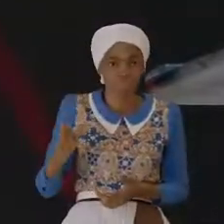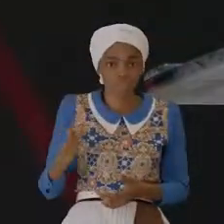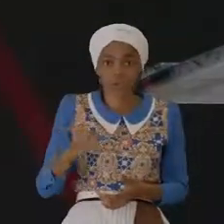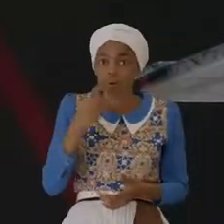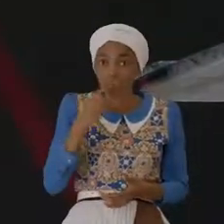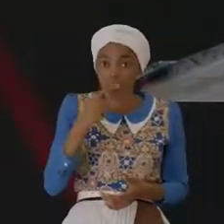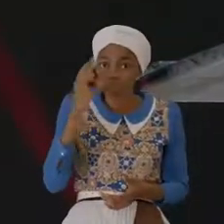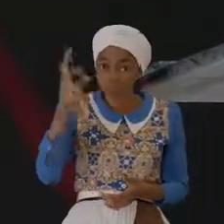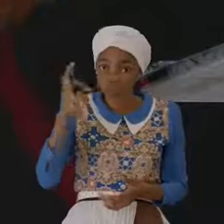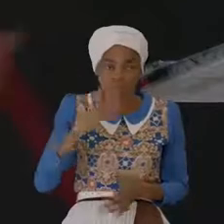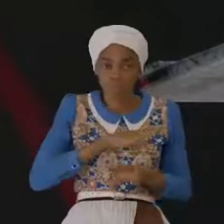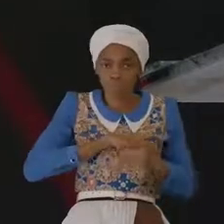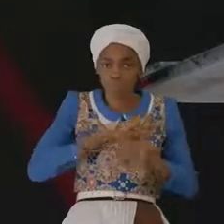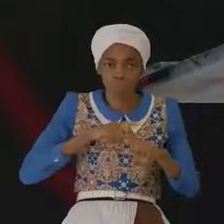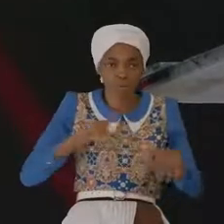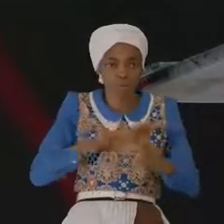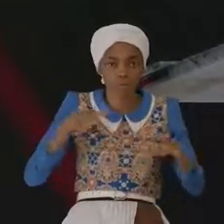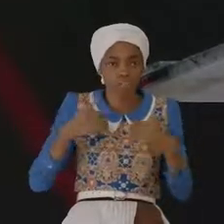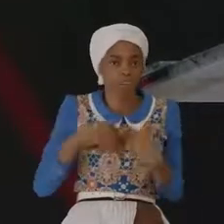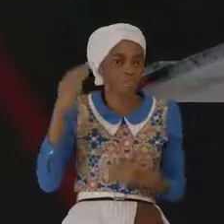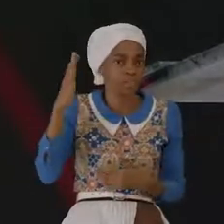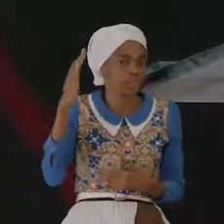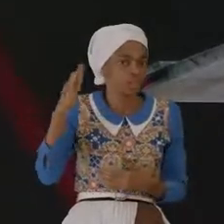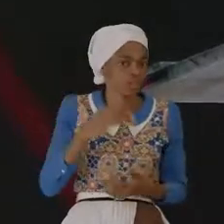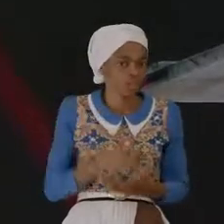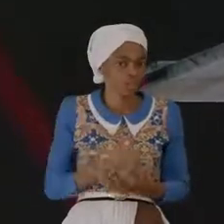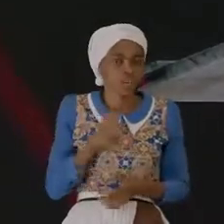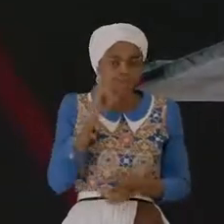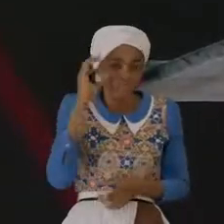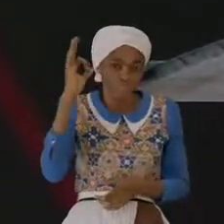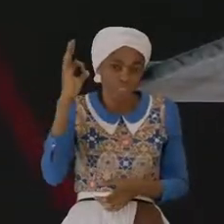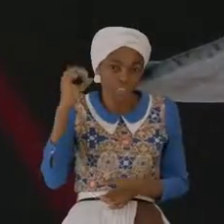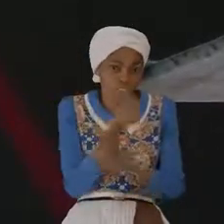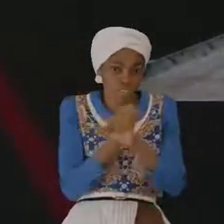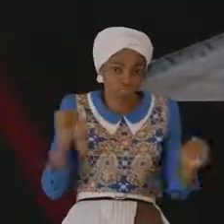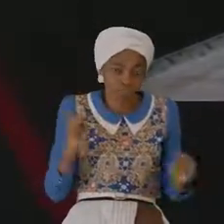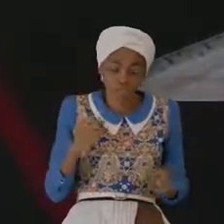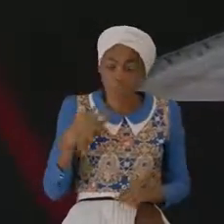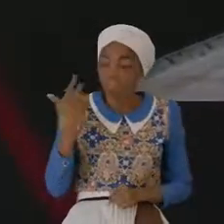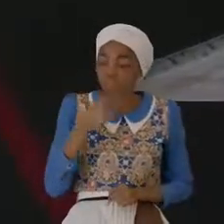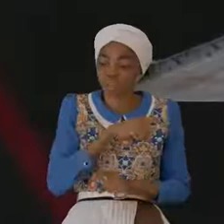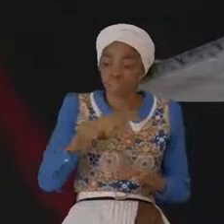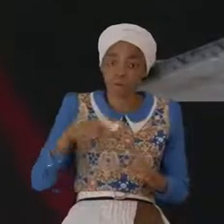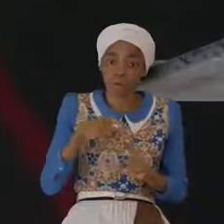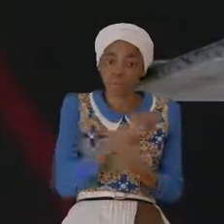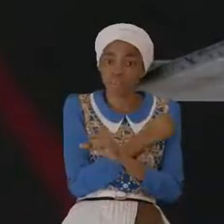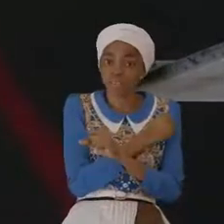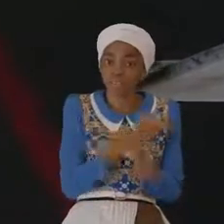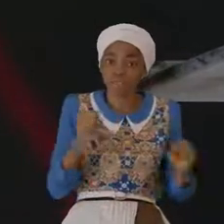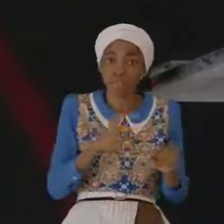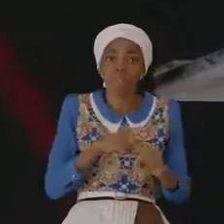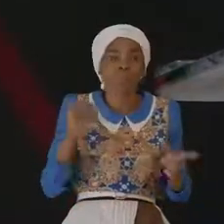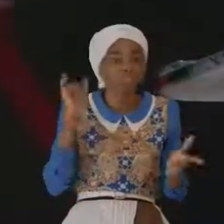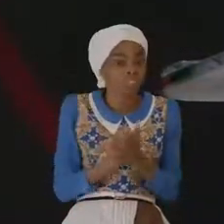ne puisse pas rendre son témoignage. Il prêche le salut. Il parle du salut. Mais ce